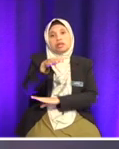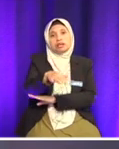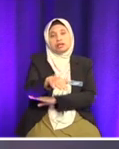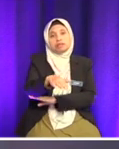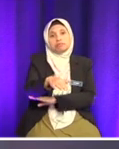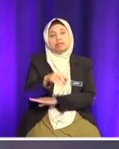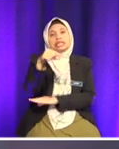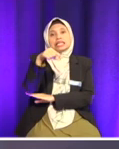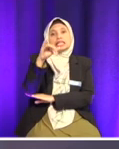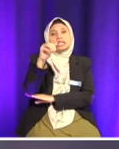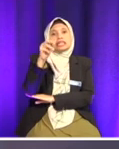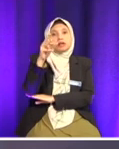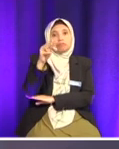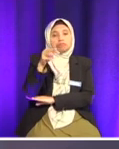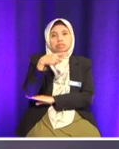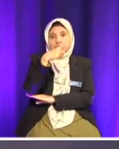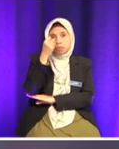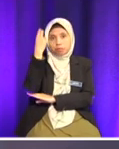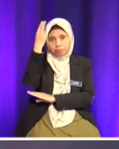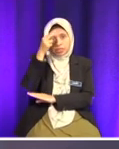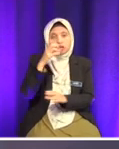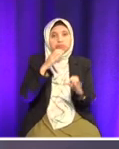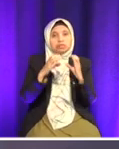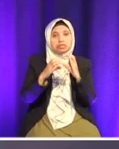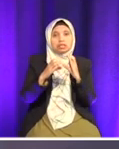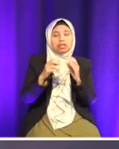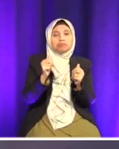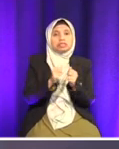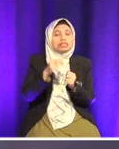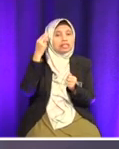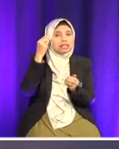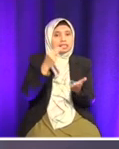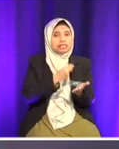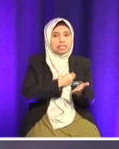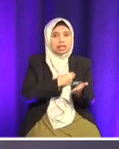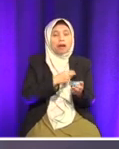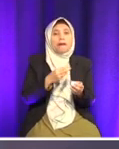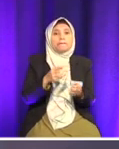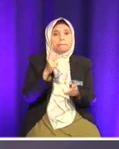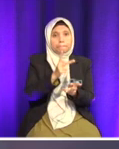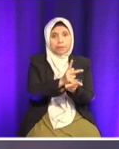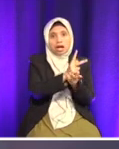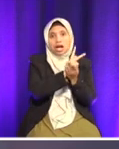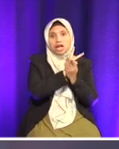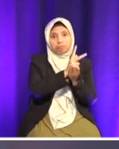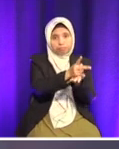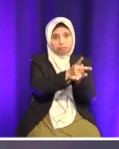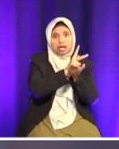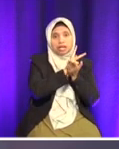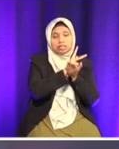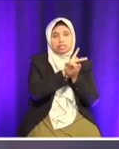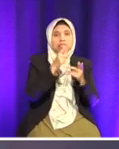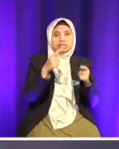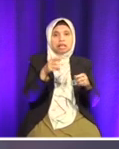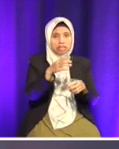qiyamul Lail sebab nabi Kata siapa dengan dunia kita bangun malam itu pahala Sudah ada Sudah diganjarkan